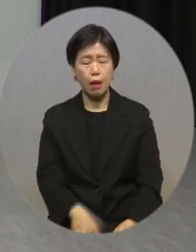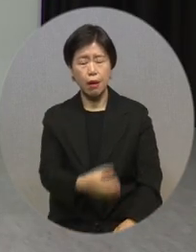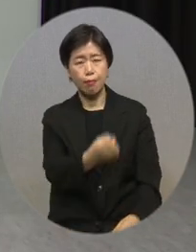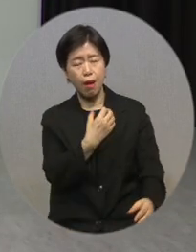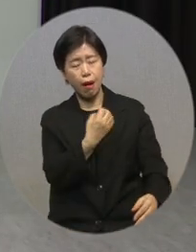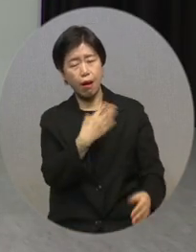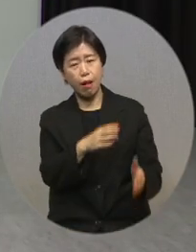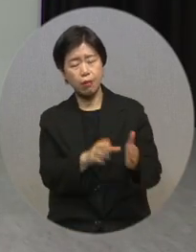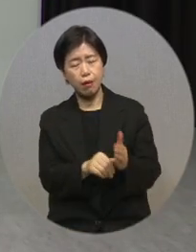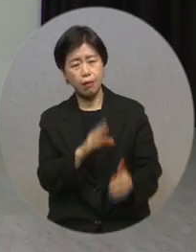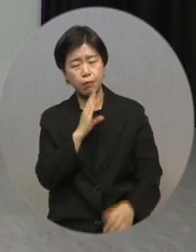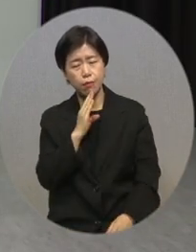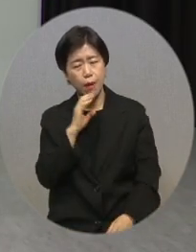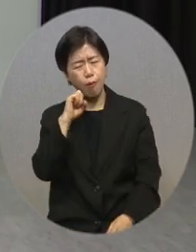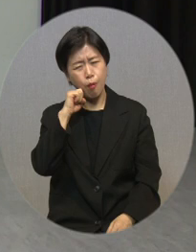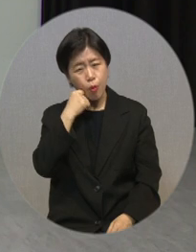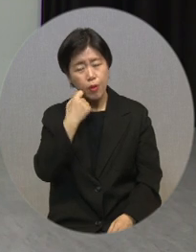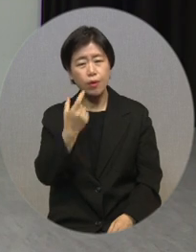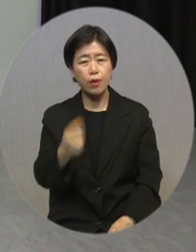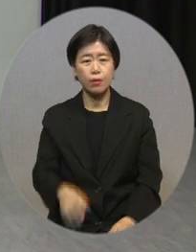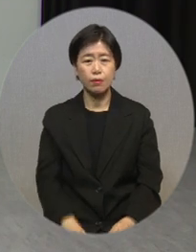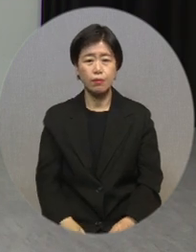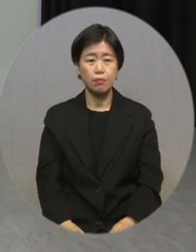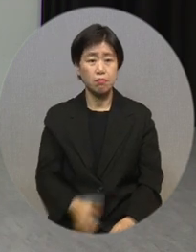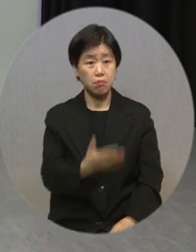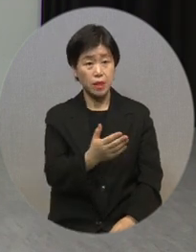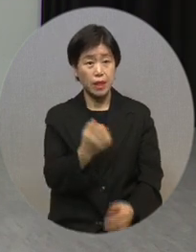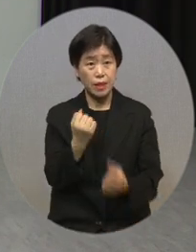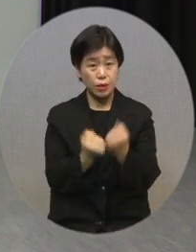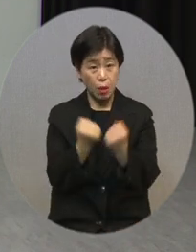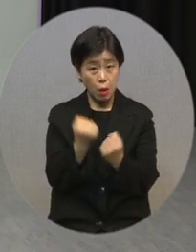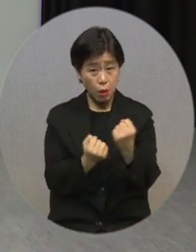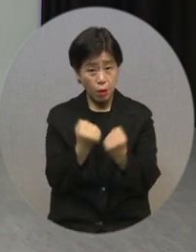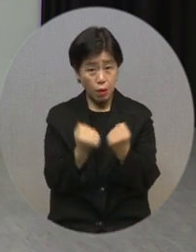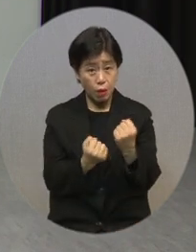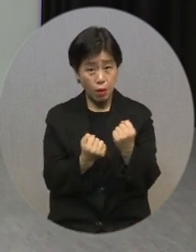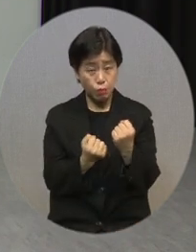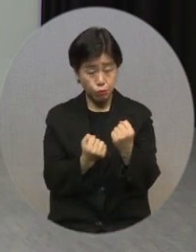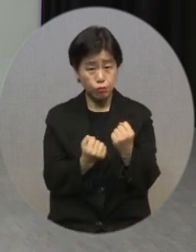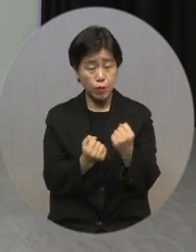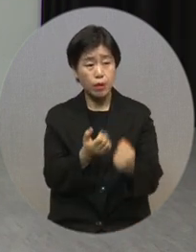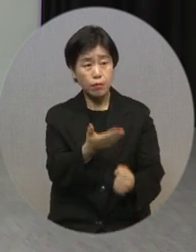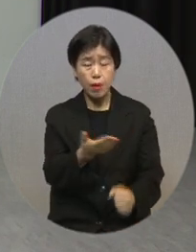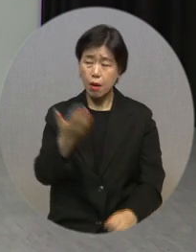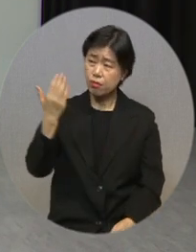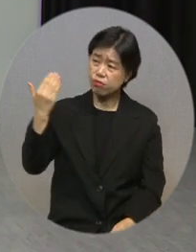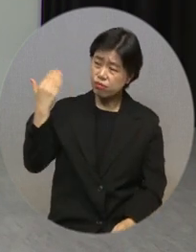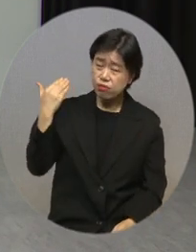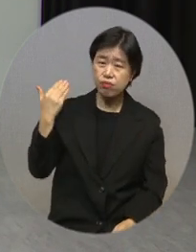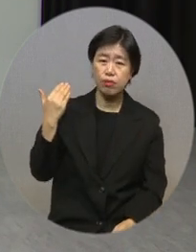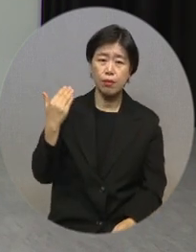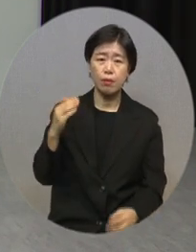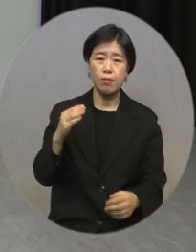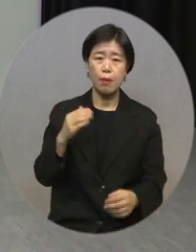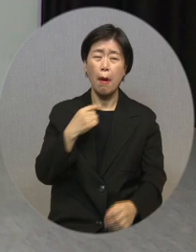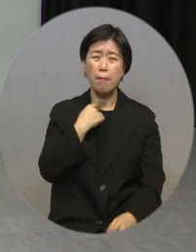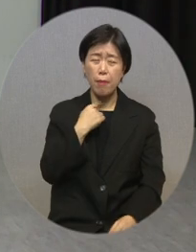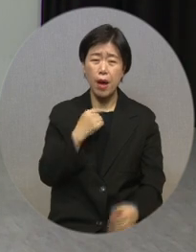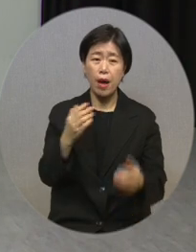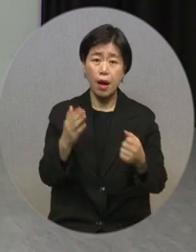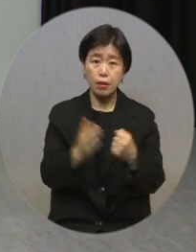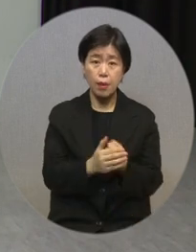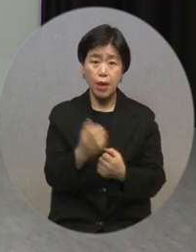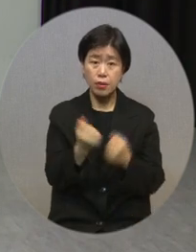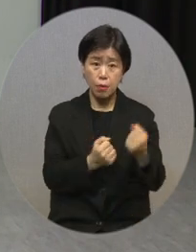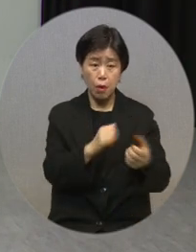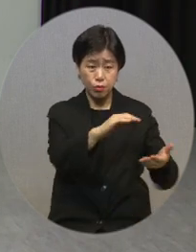일들. 이게 사실 설명하실 때는 쭉 자기가 해온 일이니까 하시지만 그게 얼마나 이뤄내려면 힘듭니까? 네,